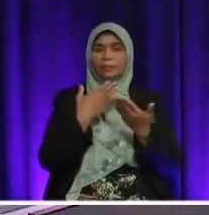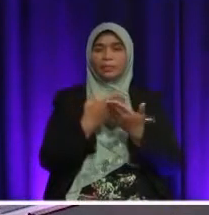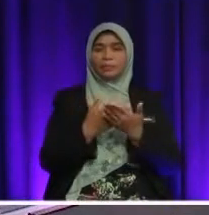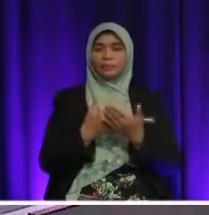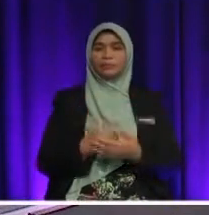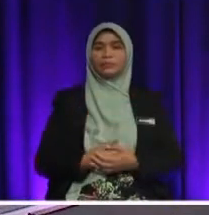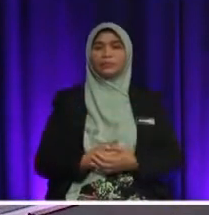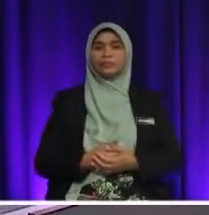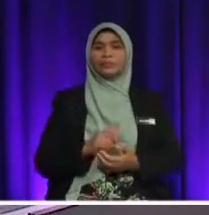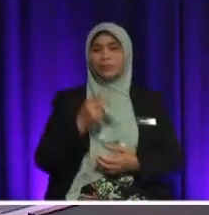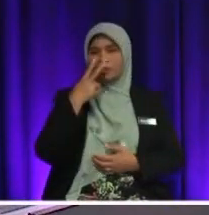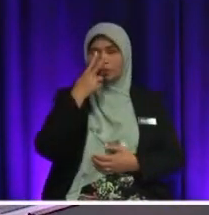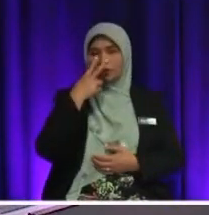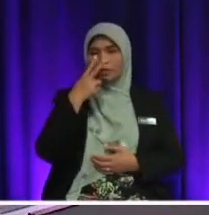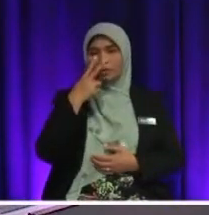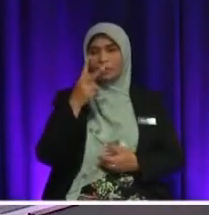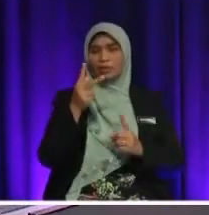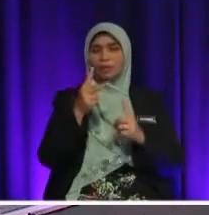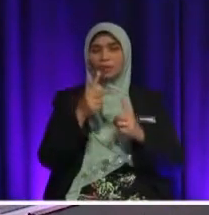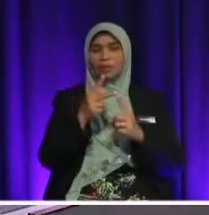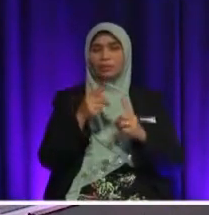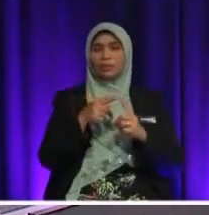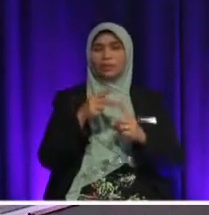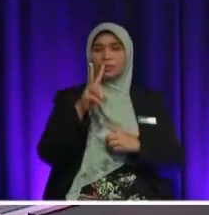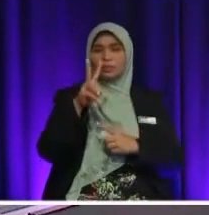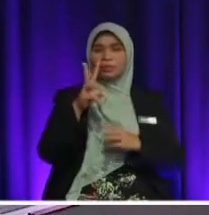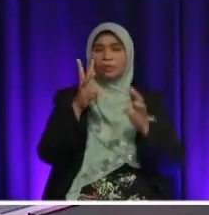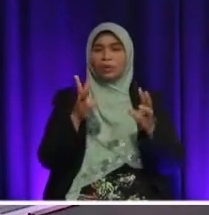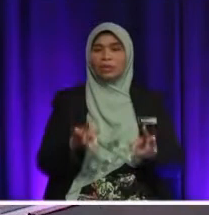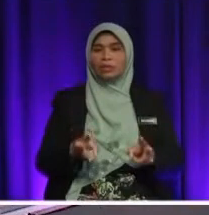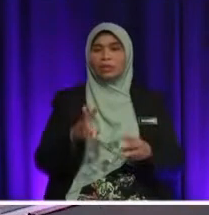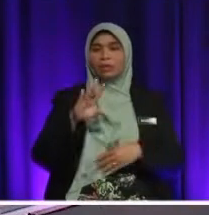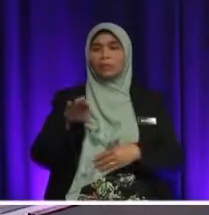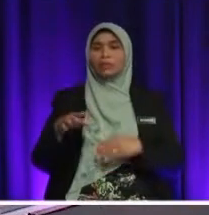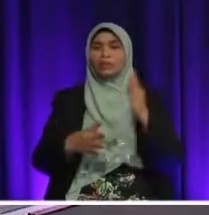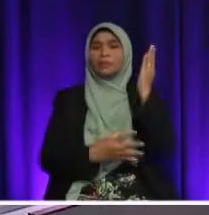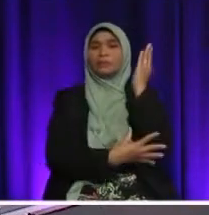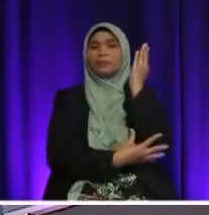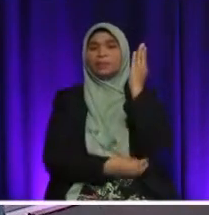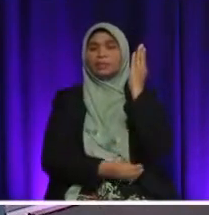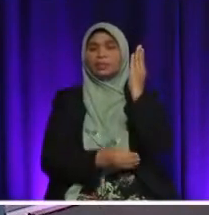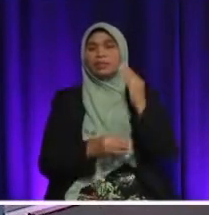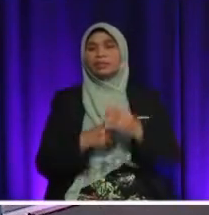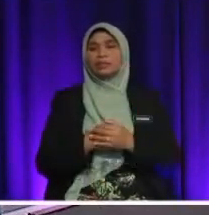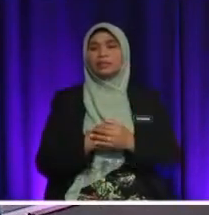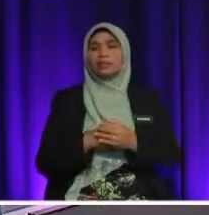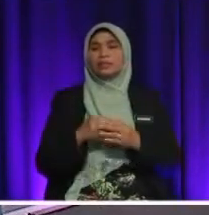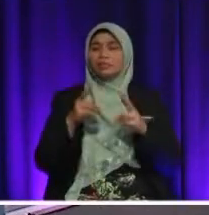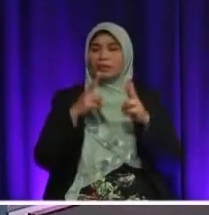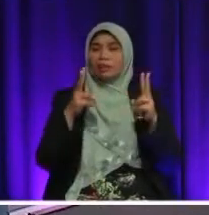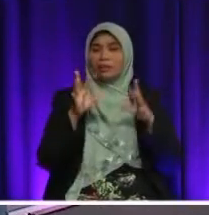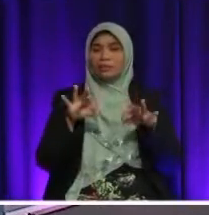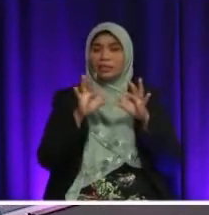ada yang terlihat pada yang kedua watak budak miskey nah yang mana Babi ini sangat mementingkan